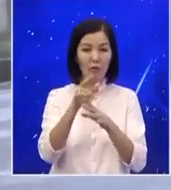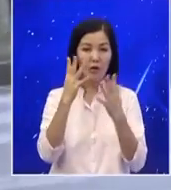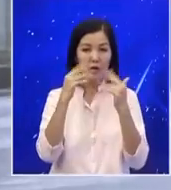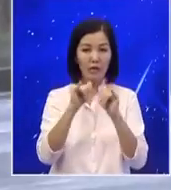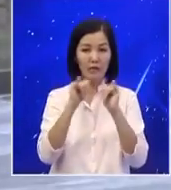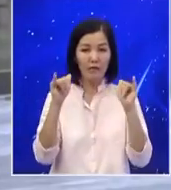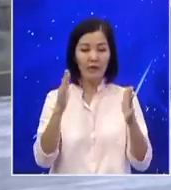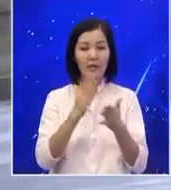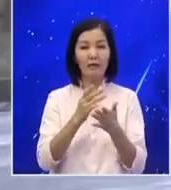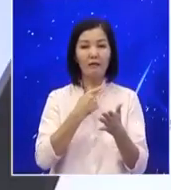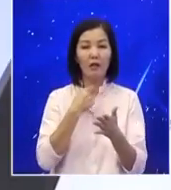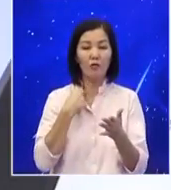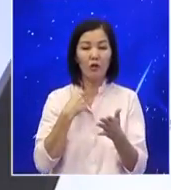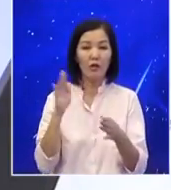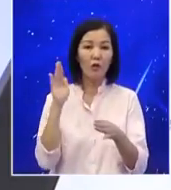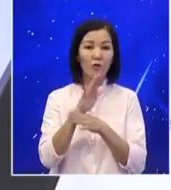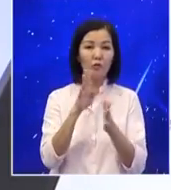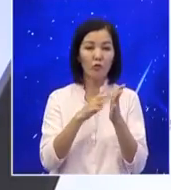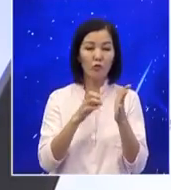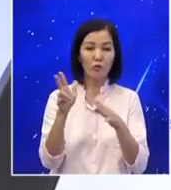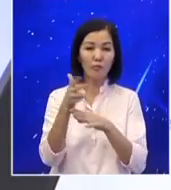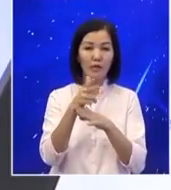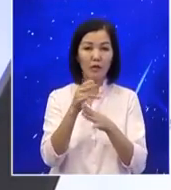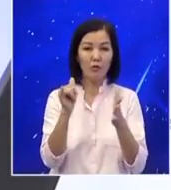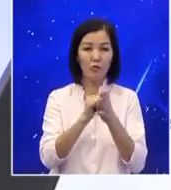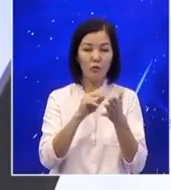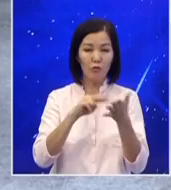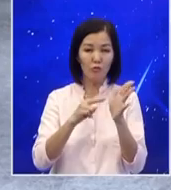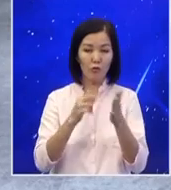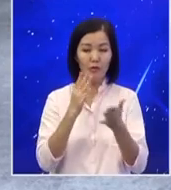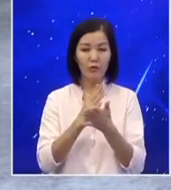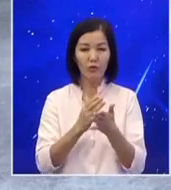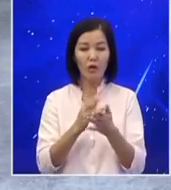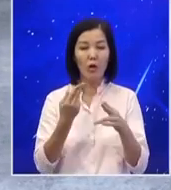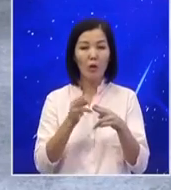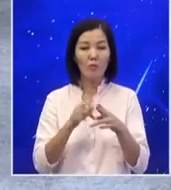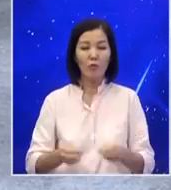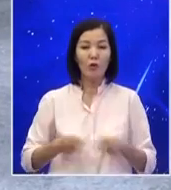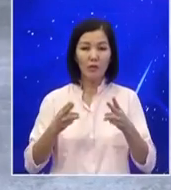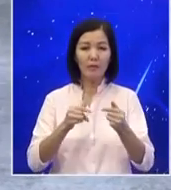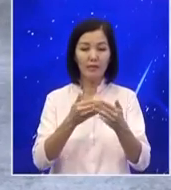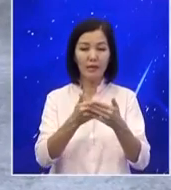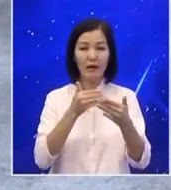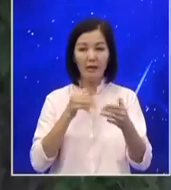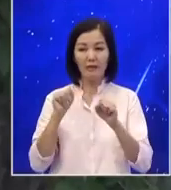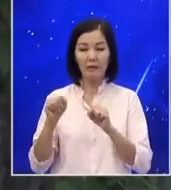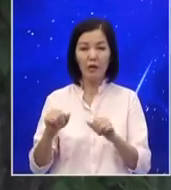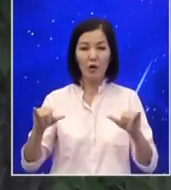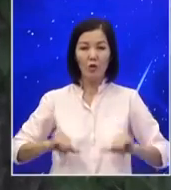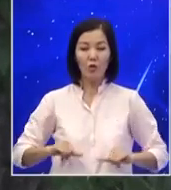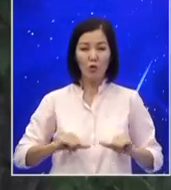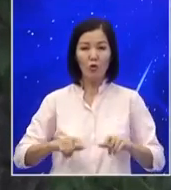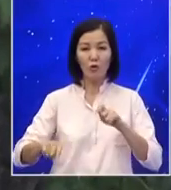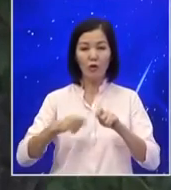ғана Талдықорған өзінде қосымша 900-ден аса бейнекамера орнату жоспарланып отыр. Бұл қылмыспен күресті күшейтіп, құқық бұзушылықтың